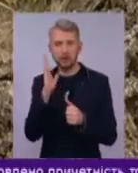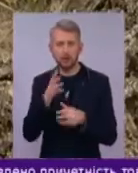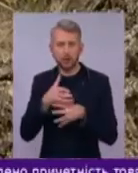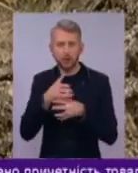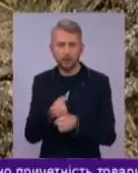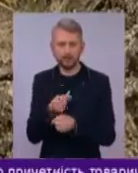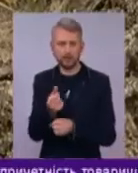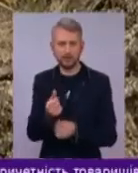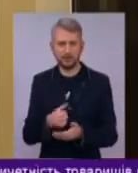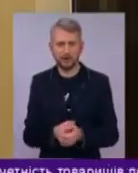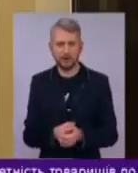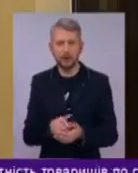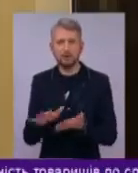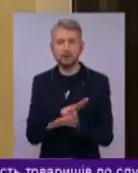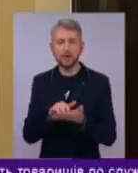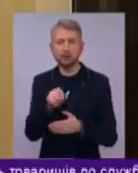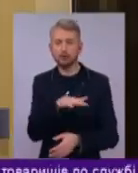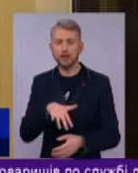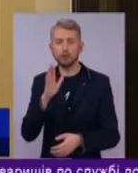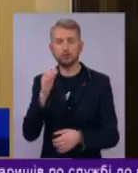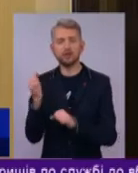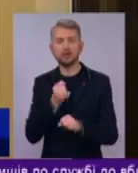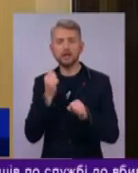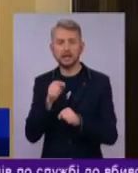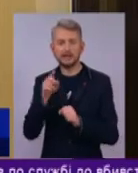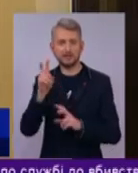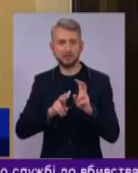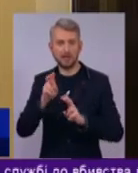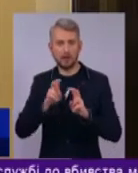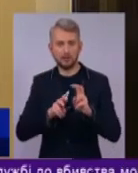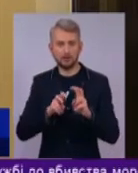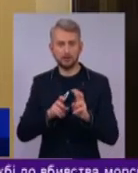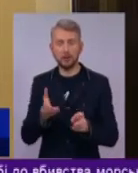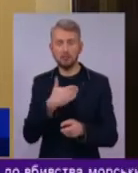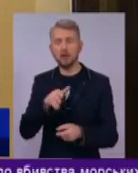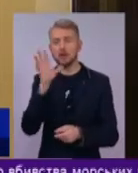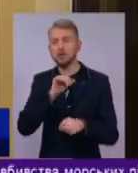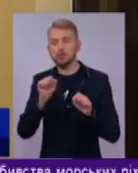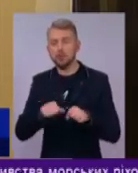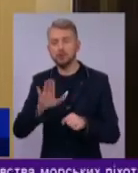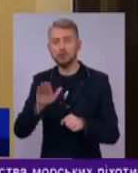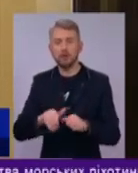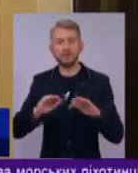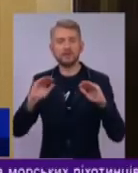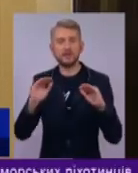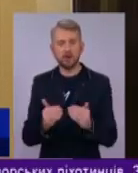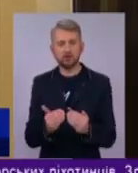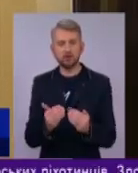платіжках. Прибирати цю територію будуть двірники цих підприємств. Тобто ми зможемо потім зменшити